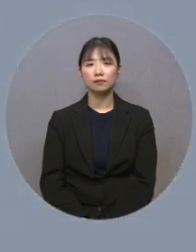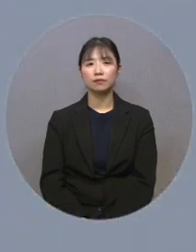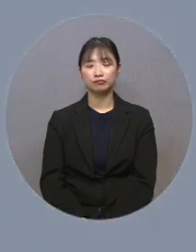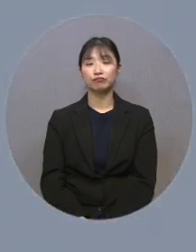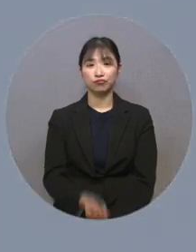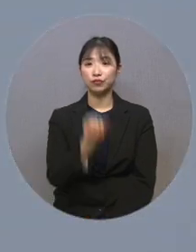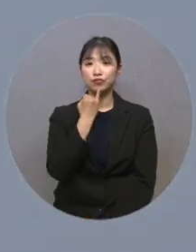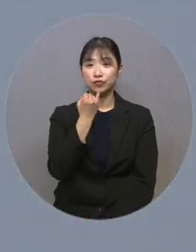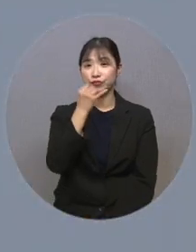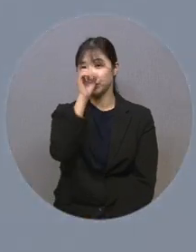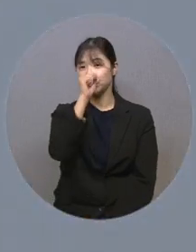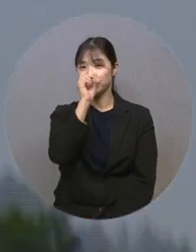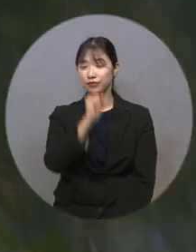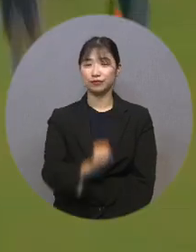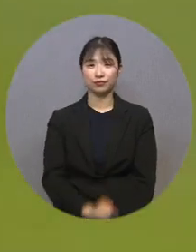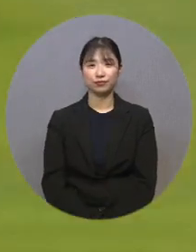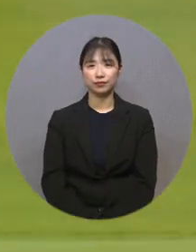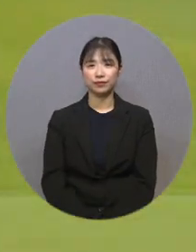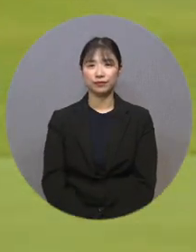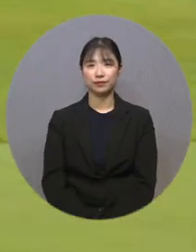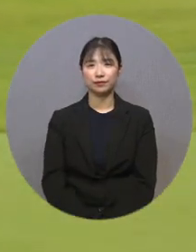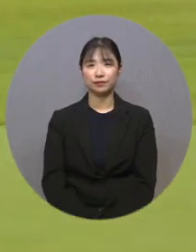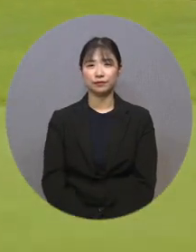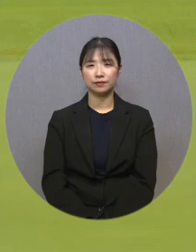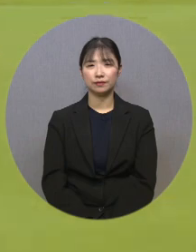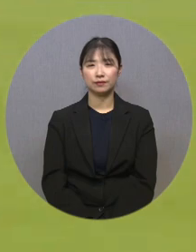괜찮아, 괜찮아, 좋은데?